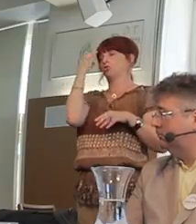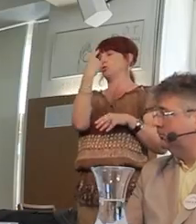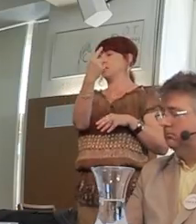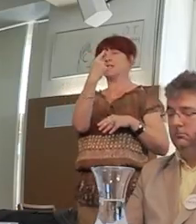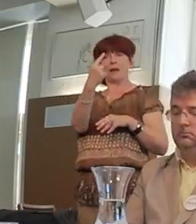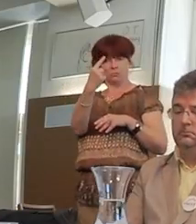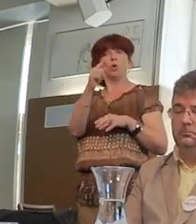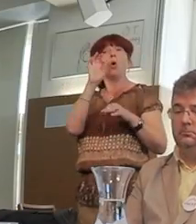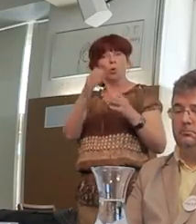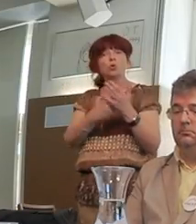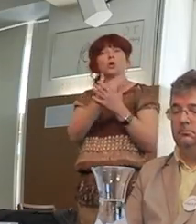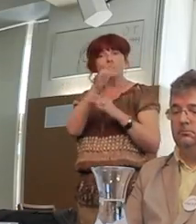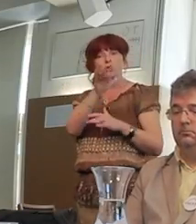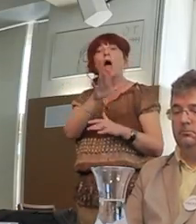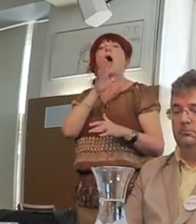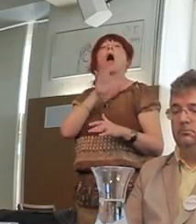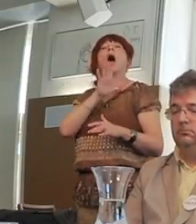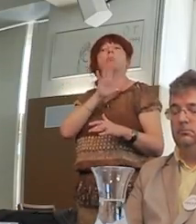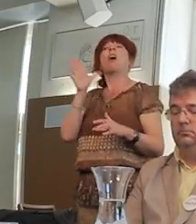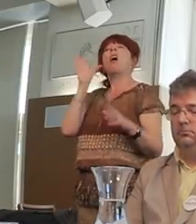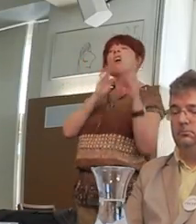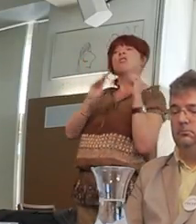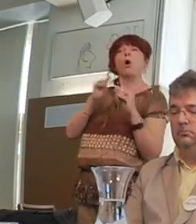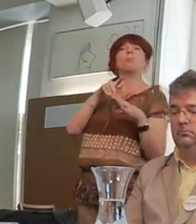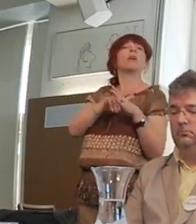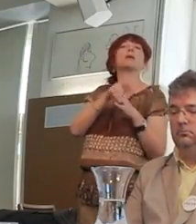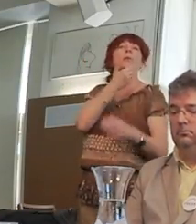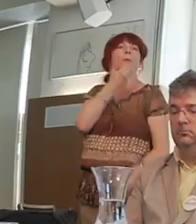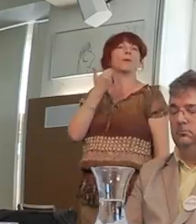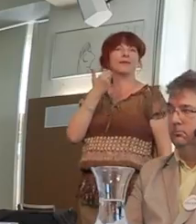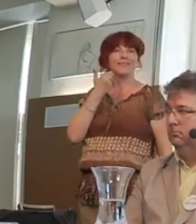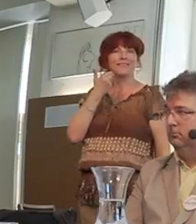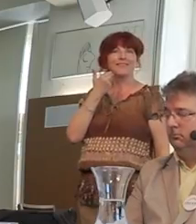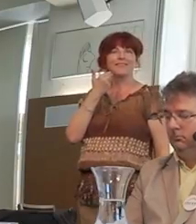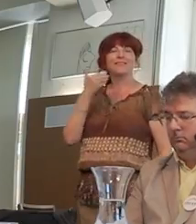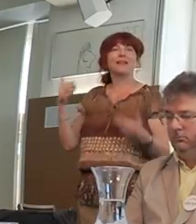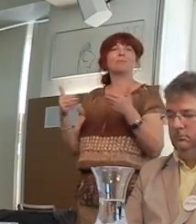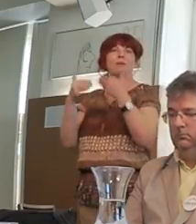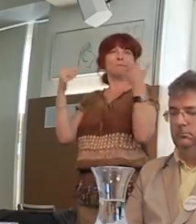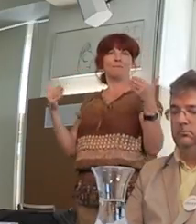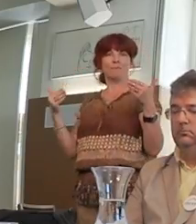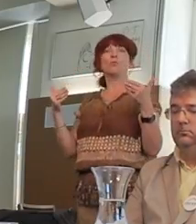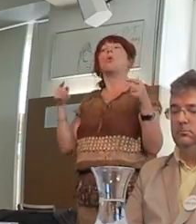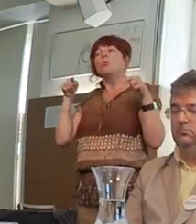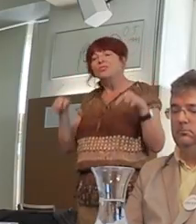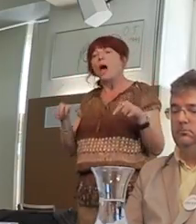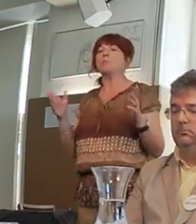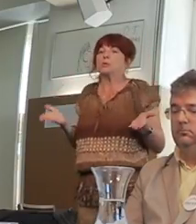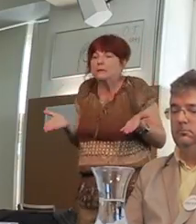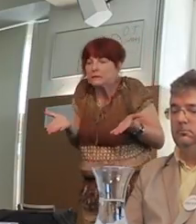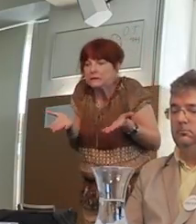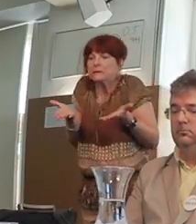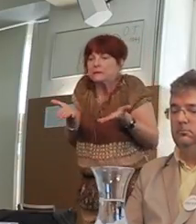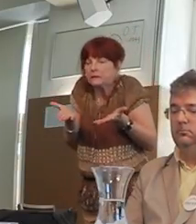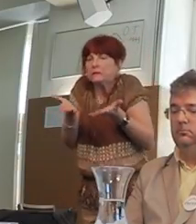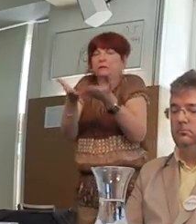Erfahrung mit behinderten Menschen, da hakt es ein bisschen. Da wird man ein bisschen nachschubsen müssen. Und das ist mein Ansatz. Der